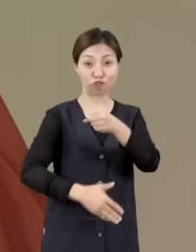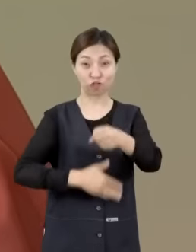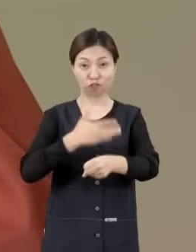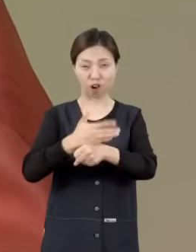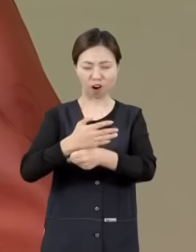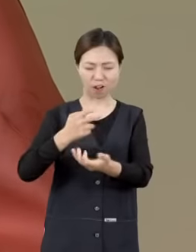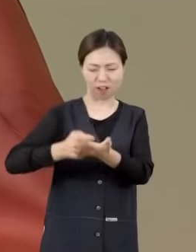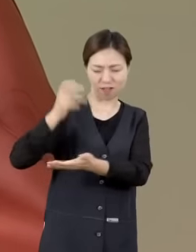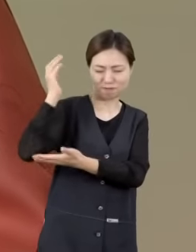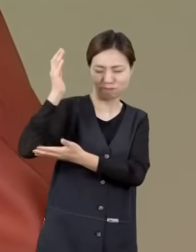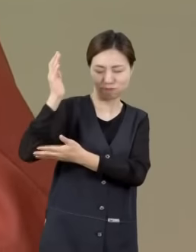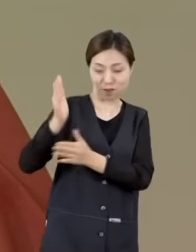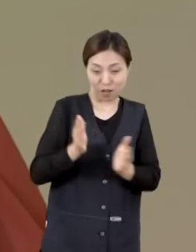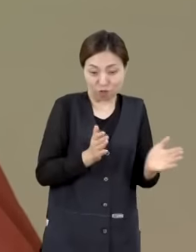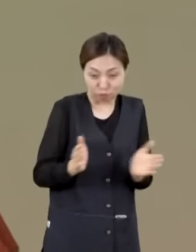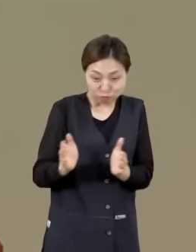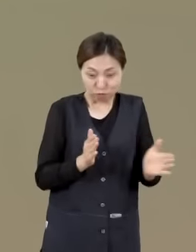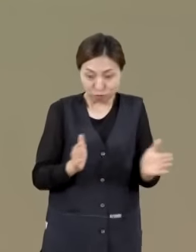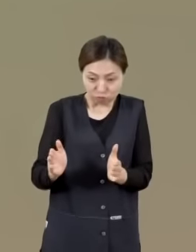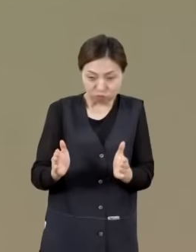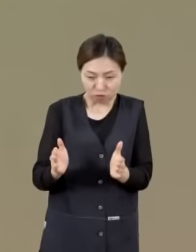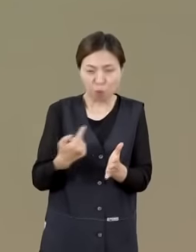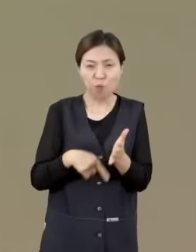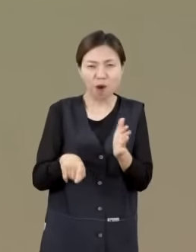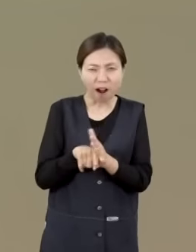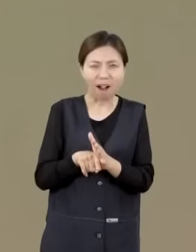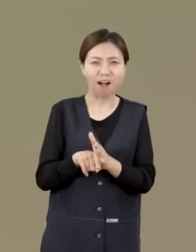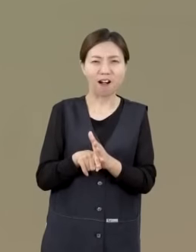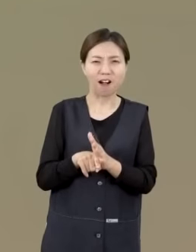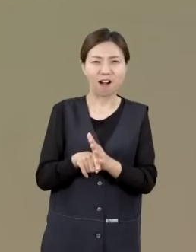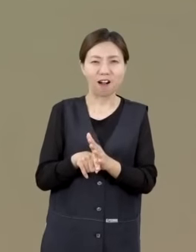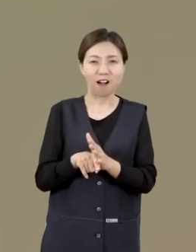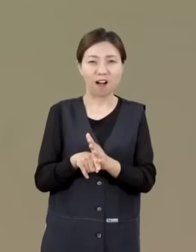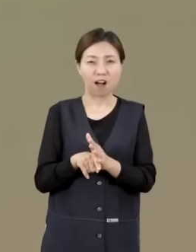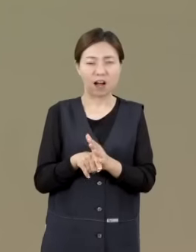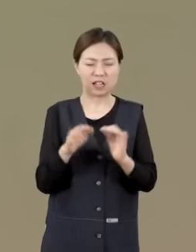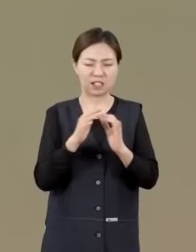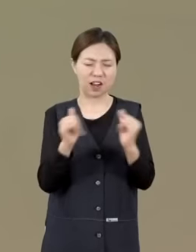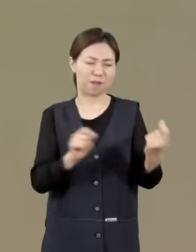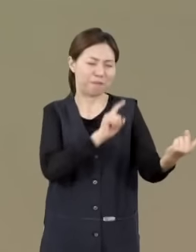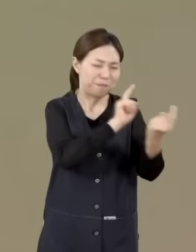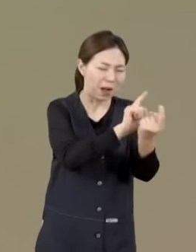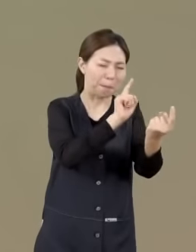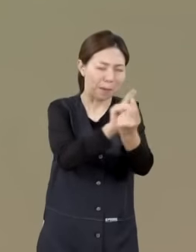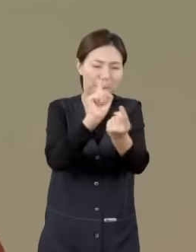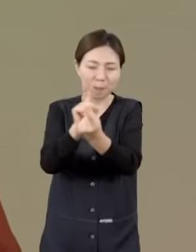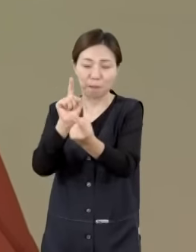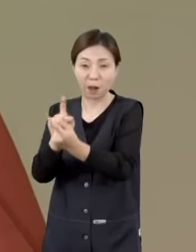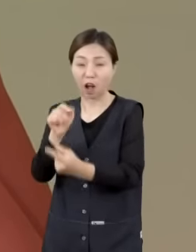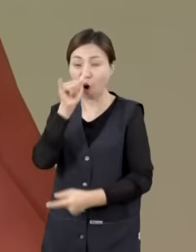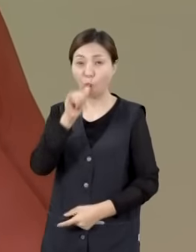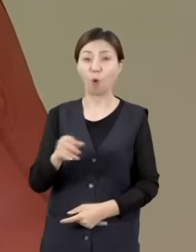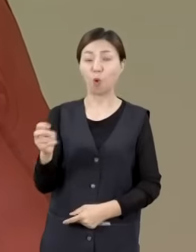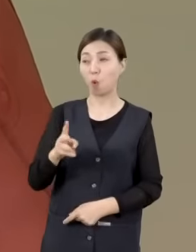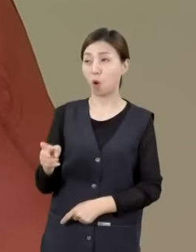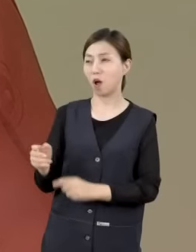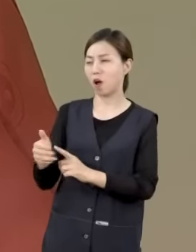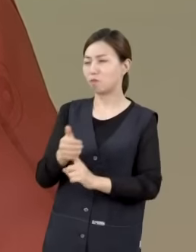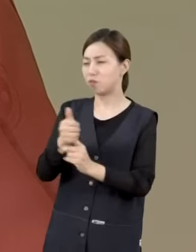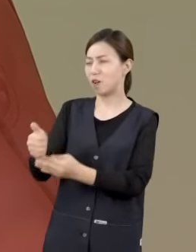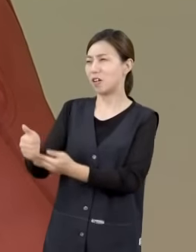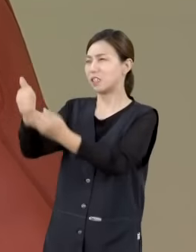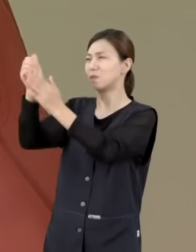89년 동안 법문 준비하려면 저도 얼마나 책 많이 보고 얼마나 많이 어 수많은 사람들과